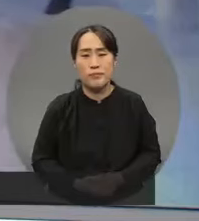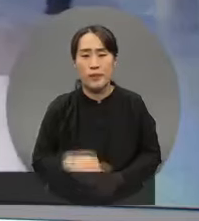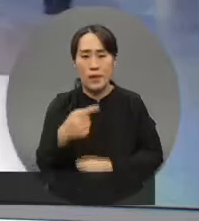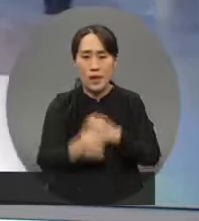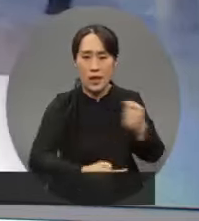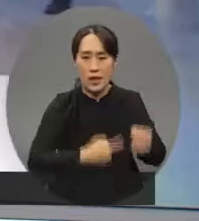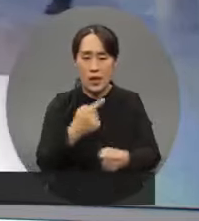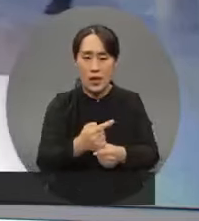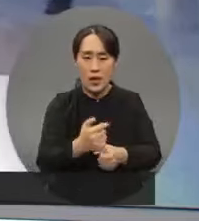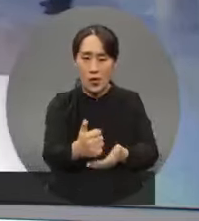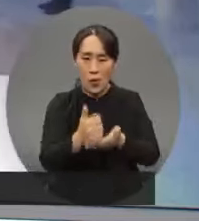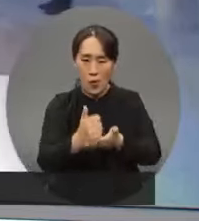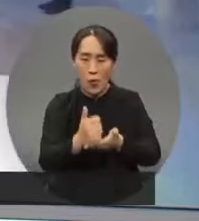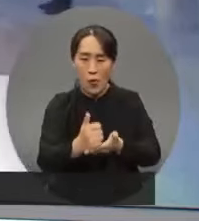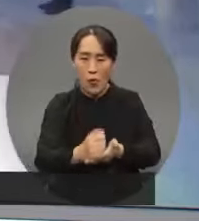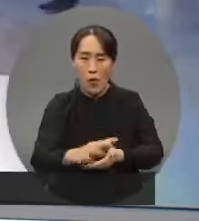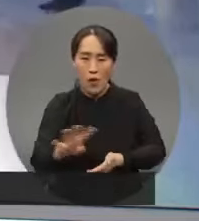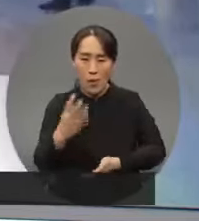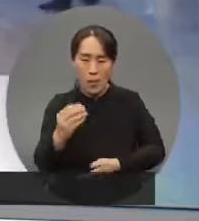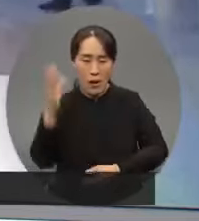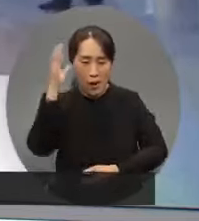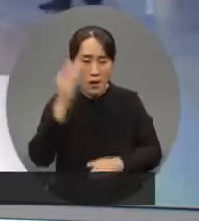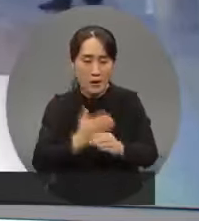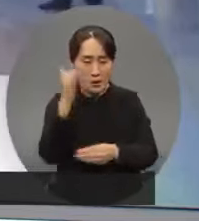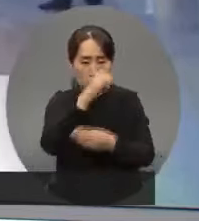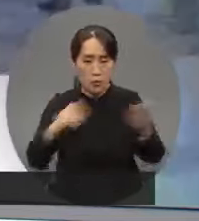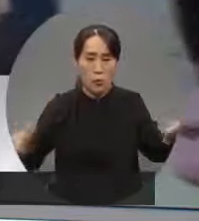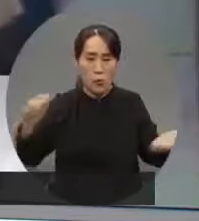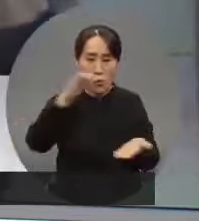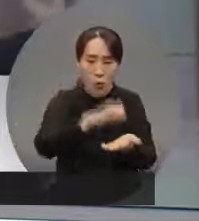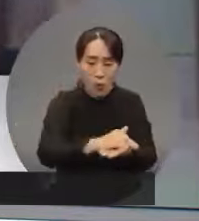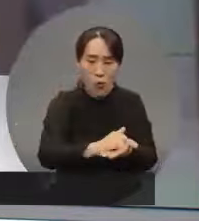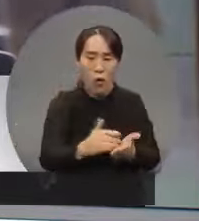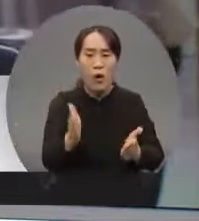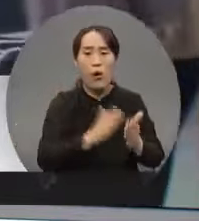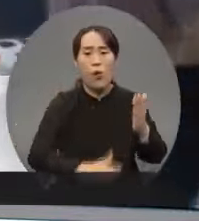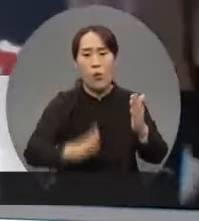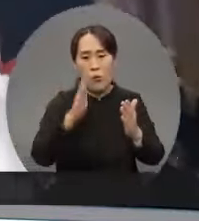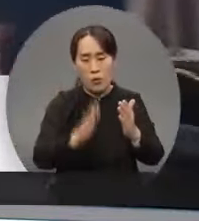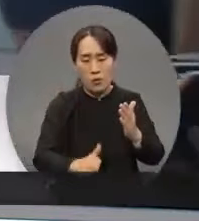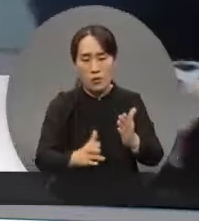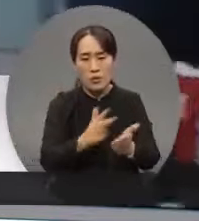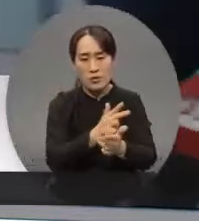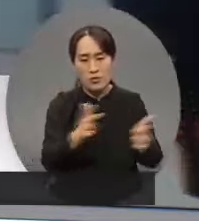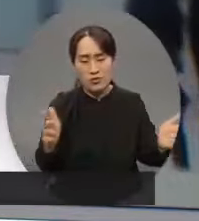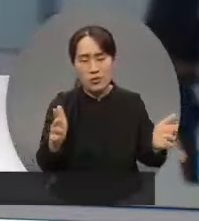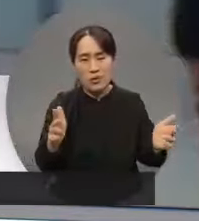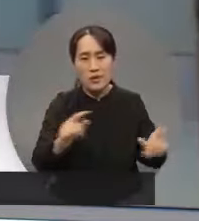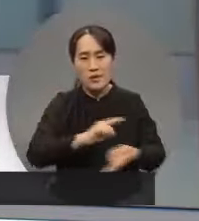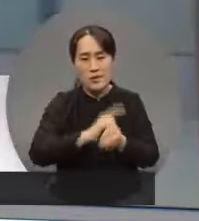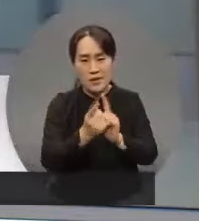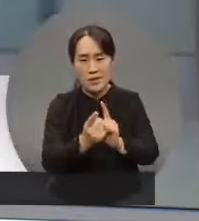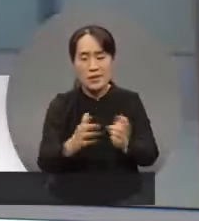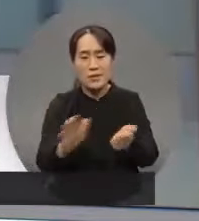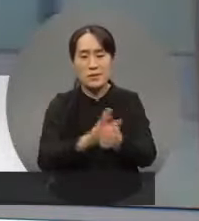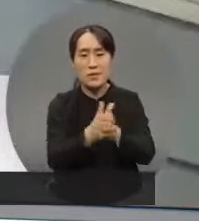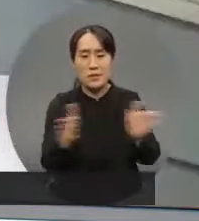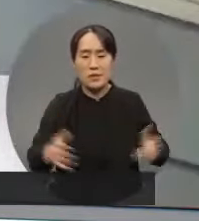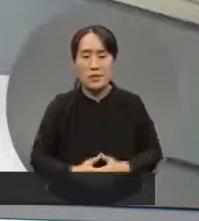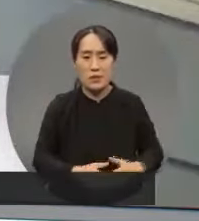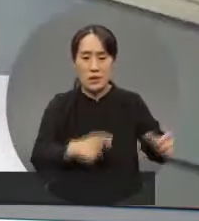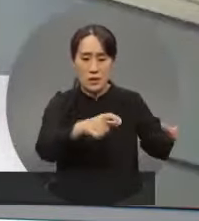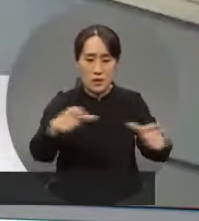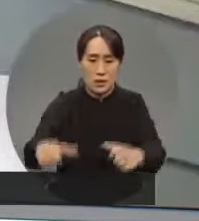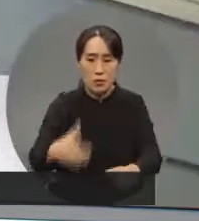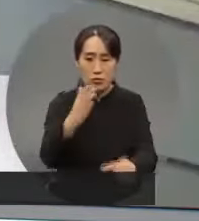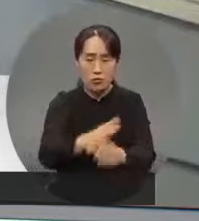연간 이용객 400만 시대를 바라보는 청주국제공항에 공식 주차 대행 서비스가 도입됐습니다. 지방공항 가운데